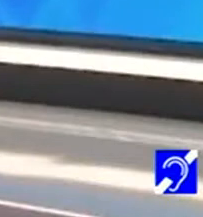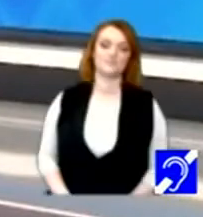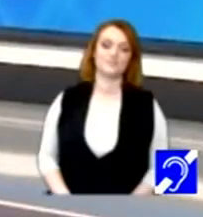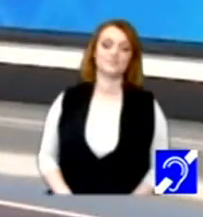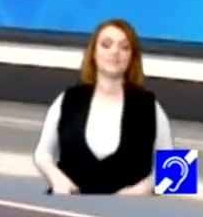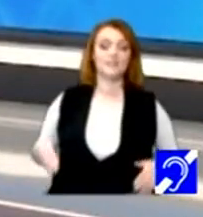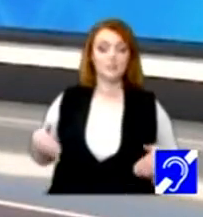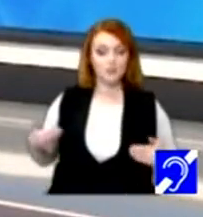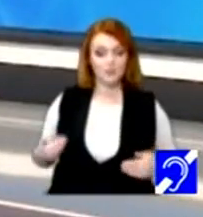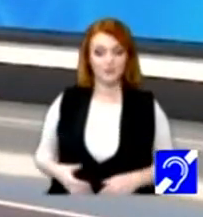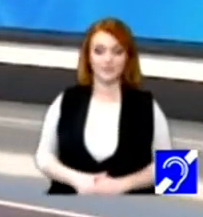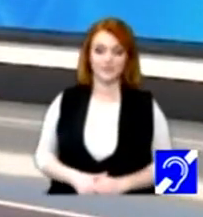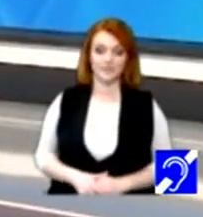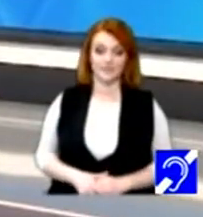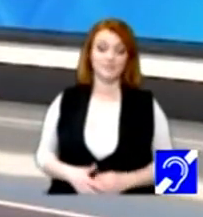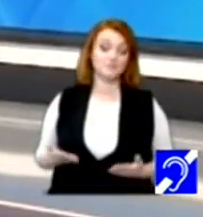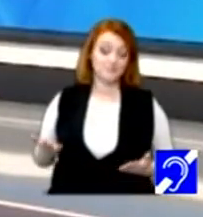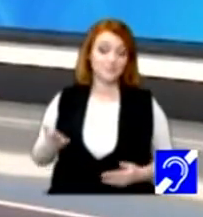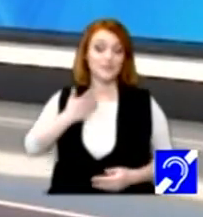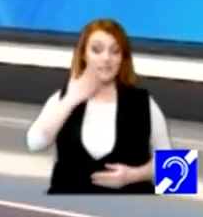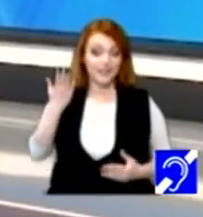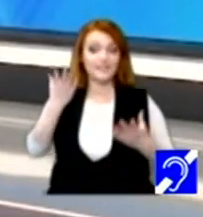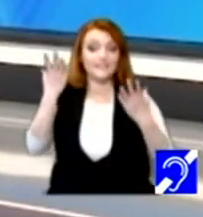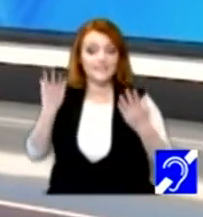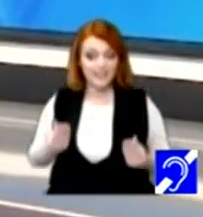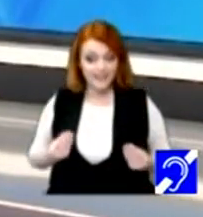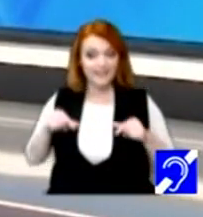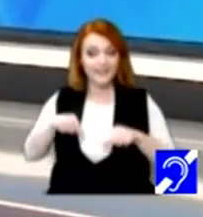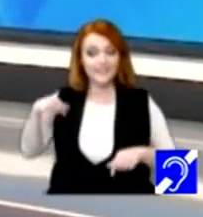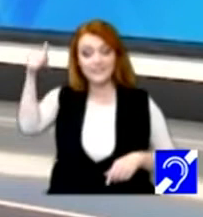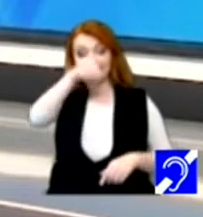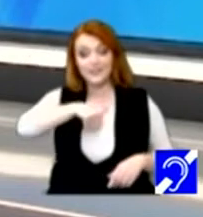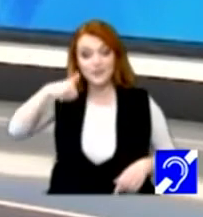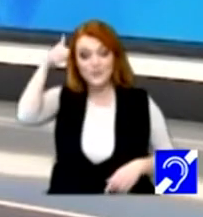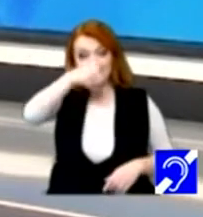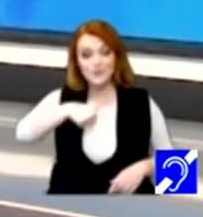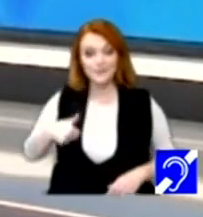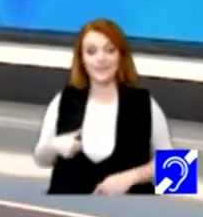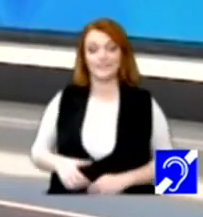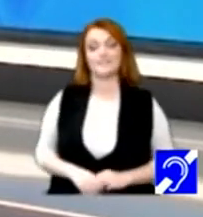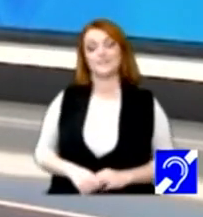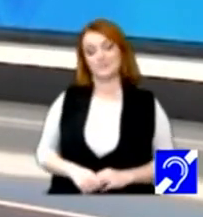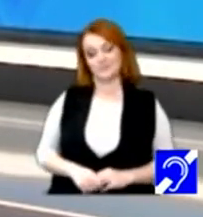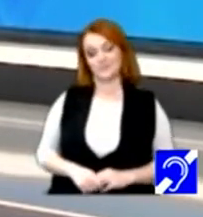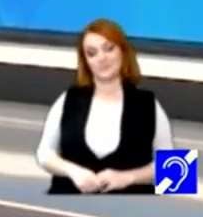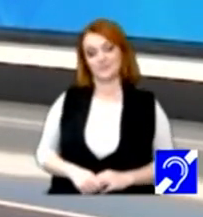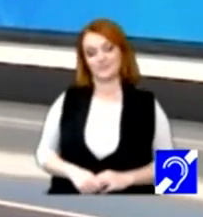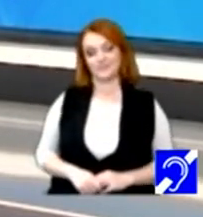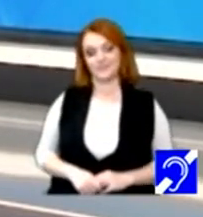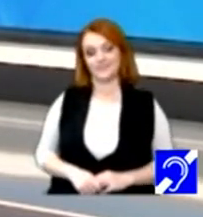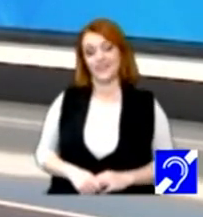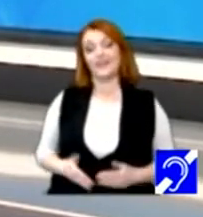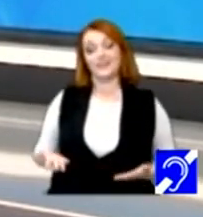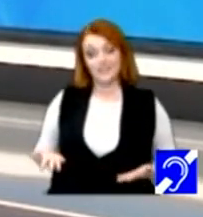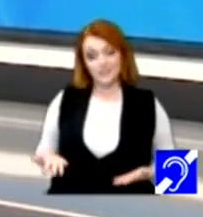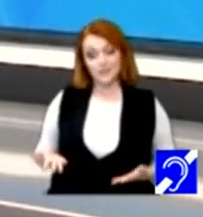Bine v-am găsit, iată că a venit și ultima zi din acest an și odată cu ea a venit și vreme o leacă mai frumoasă în Republica Moldova. Din